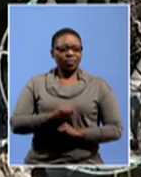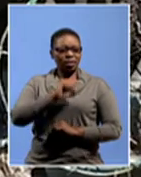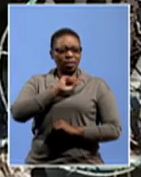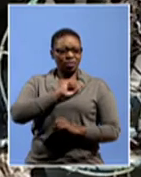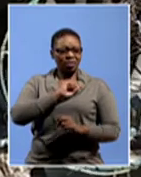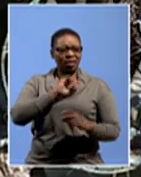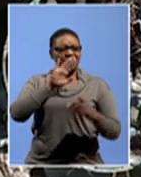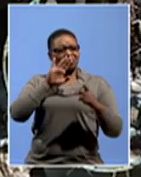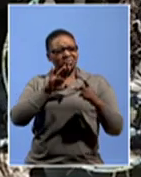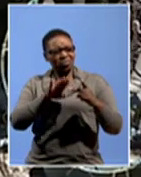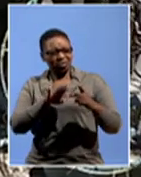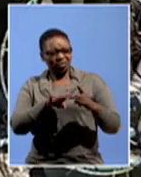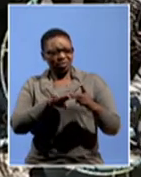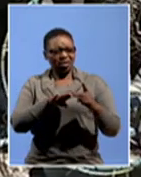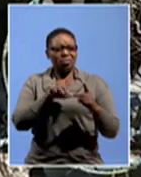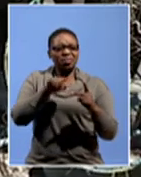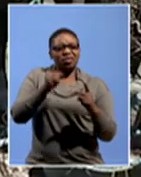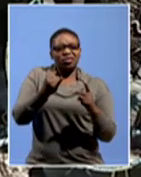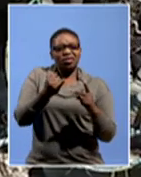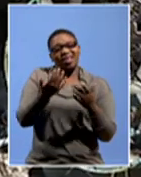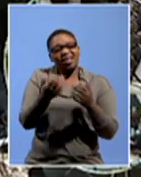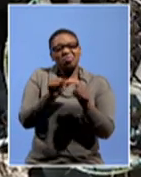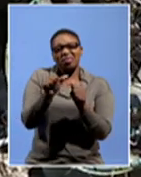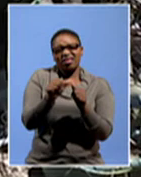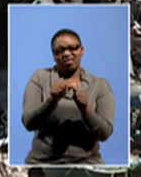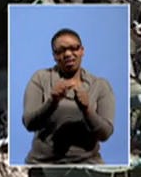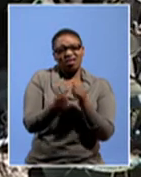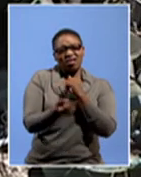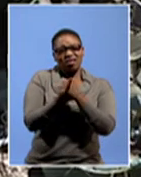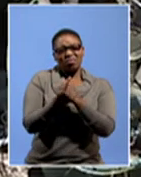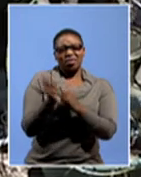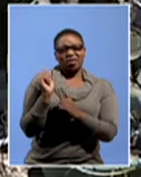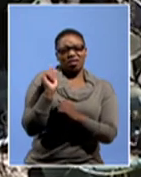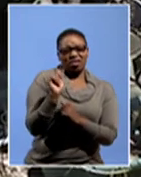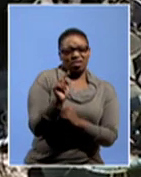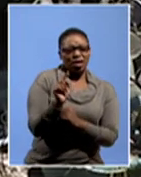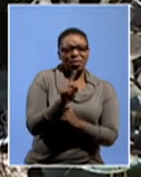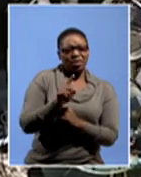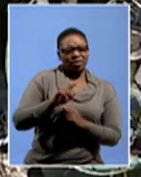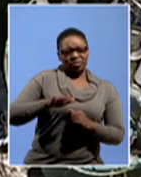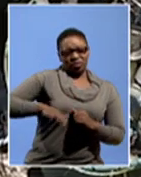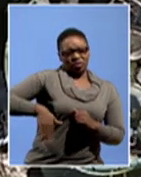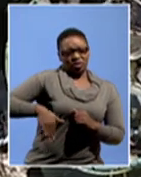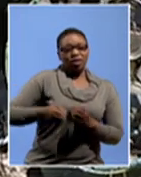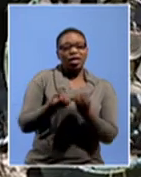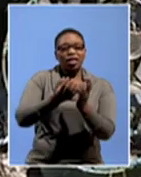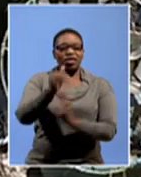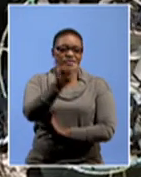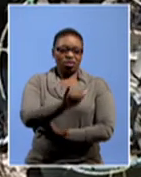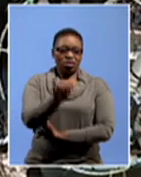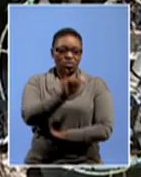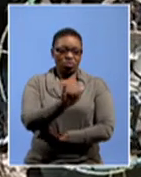Want vir die tweede fase sal hy miskien nog beter raak. Waarom geel is die